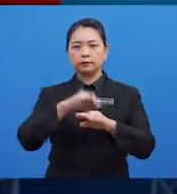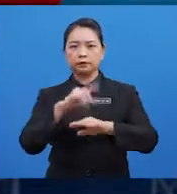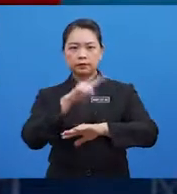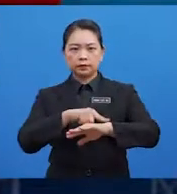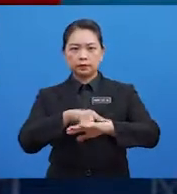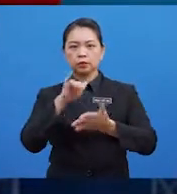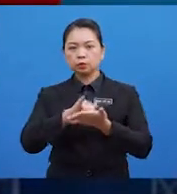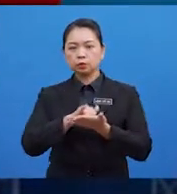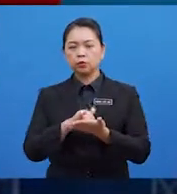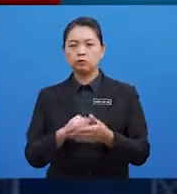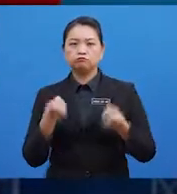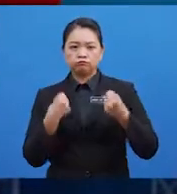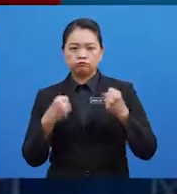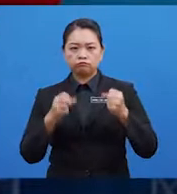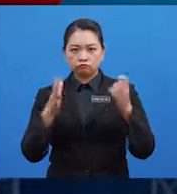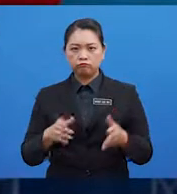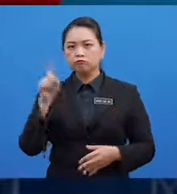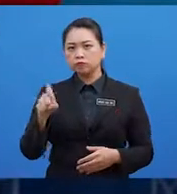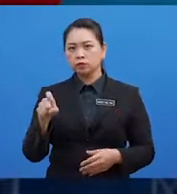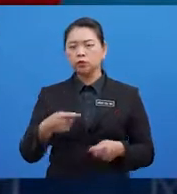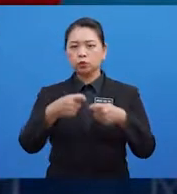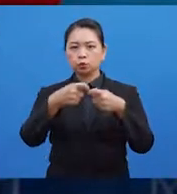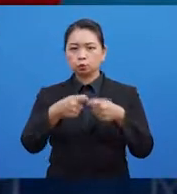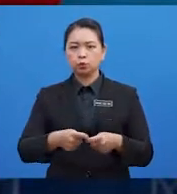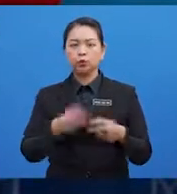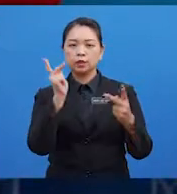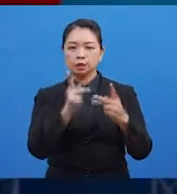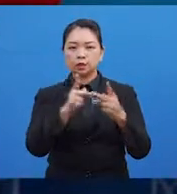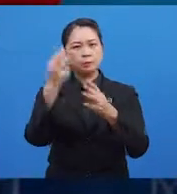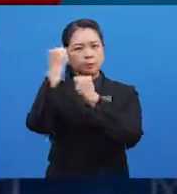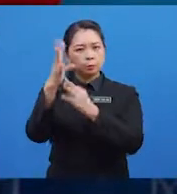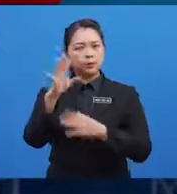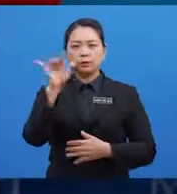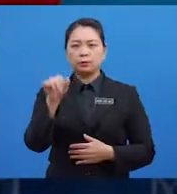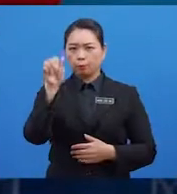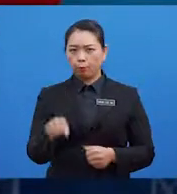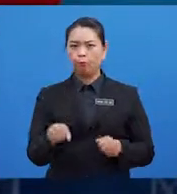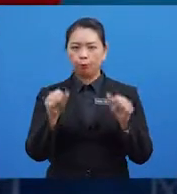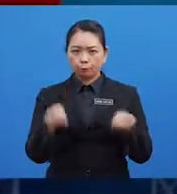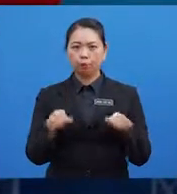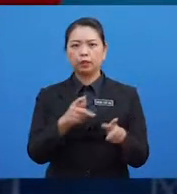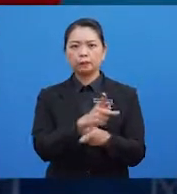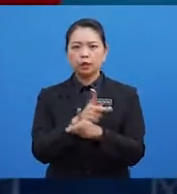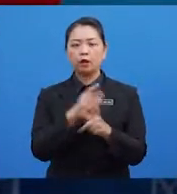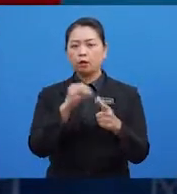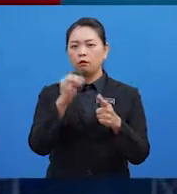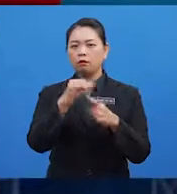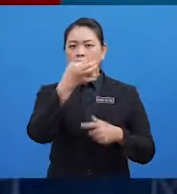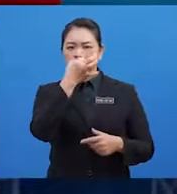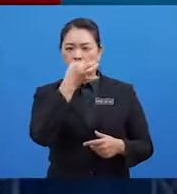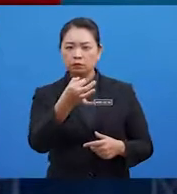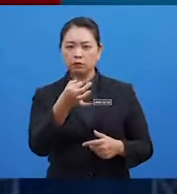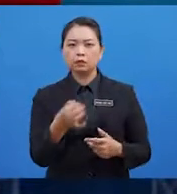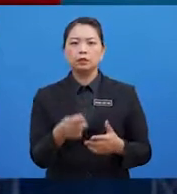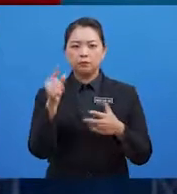Atlet-atlet mestilah menentukan kesesuaian maklumat Yang boleh mengawal atau mempengaruhi